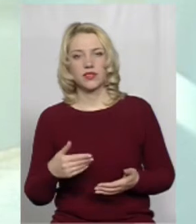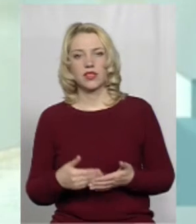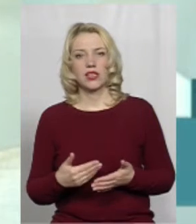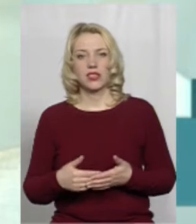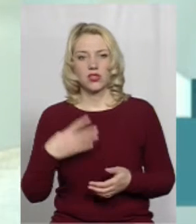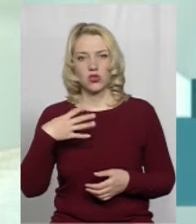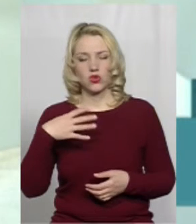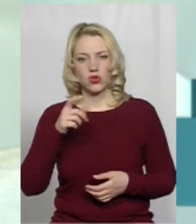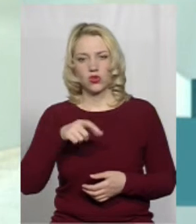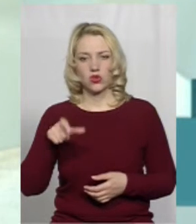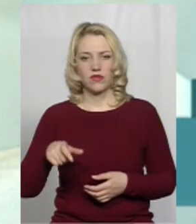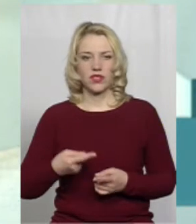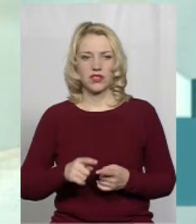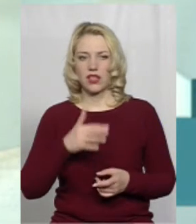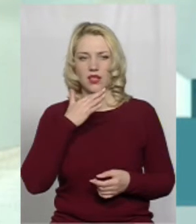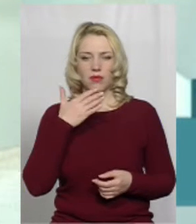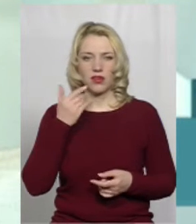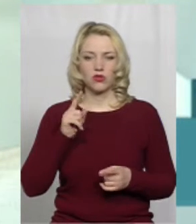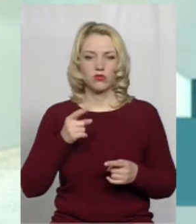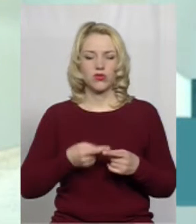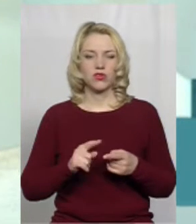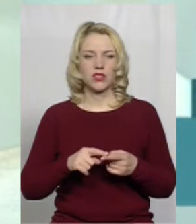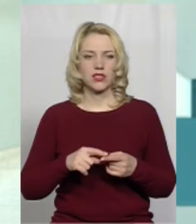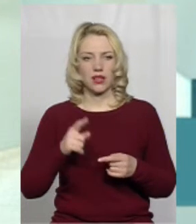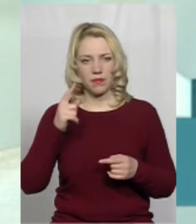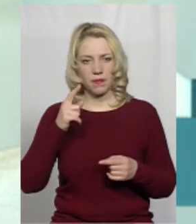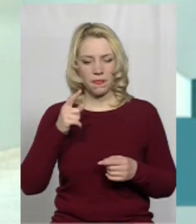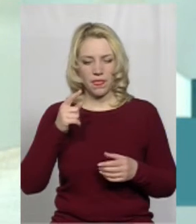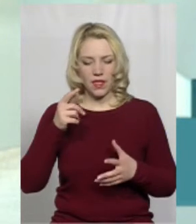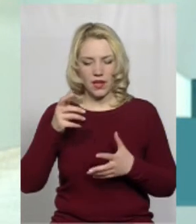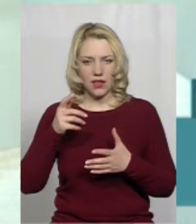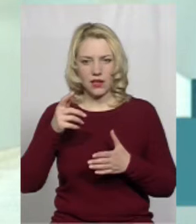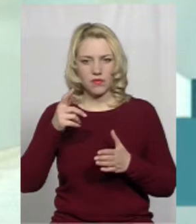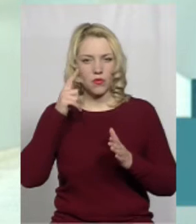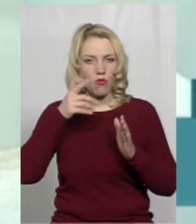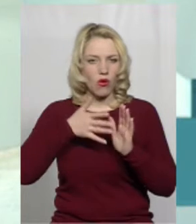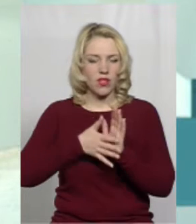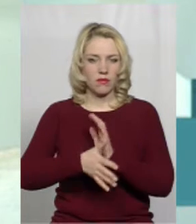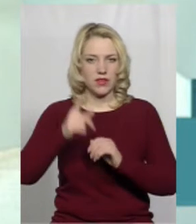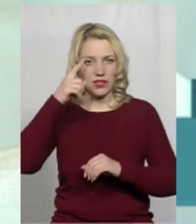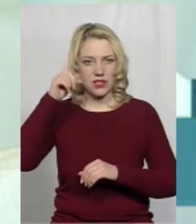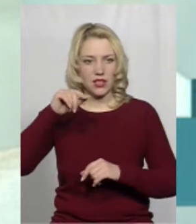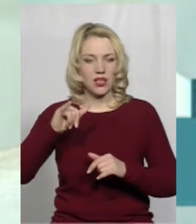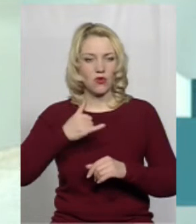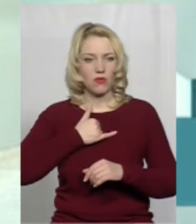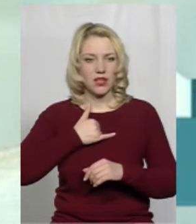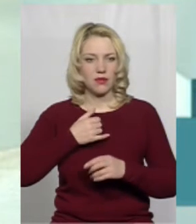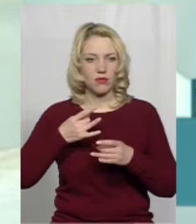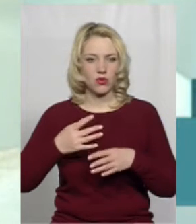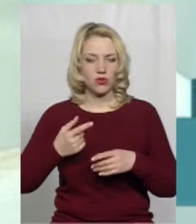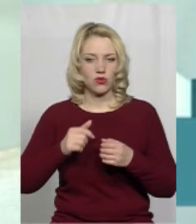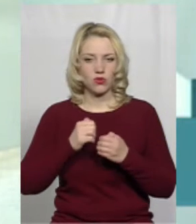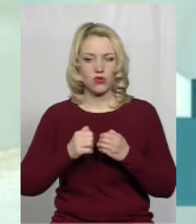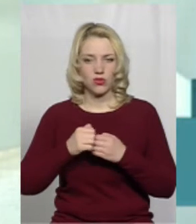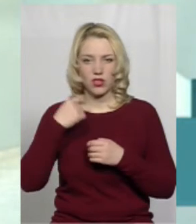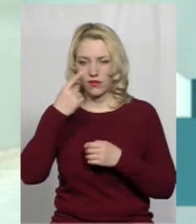Десь чоловік 40. Це небагато, тому що це такі поглиблені знання, скажімо так. У мене просто, знаєте, до